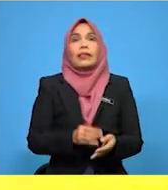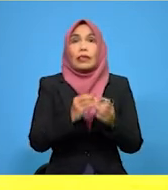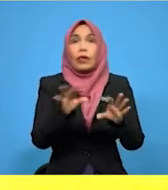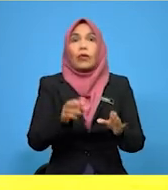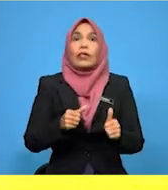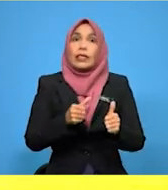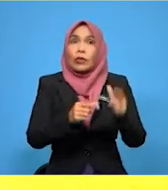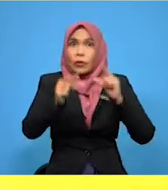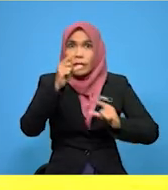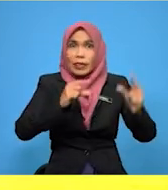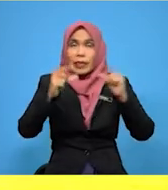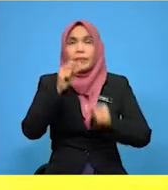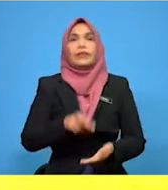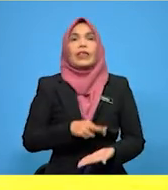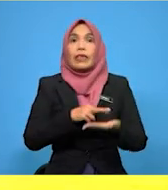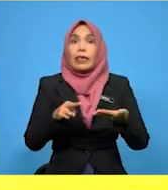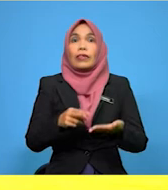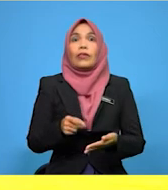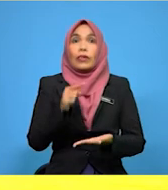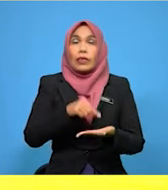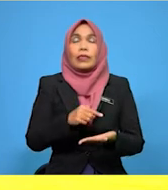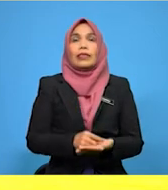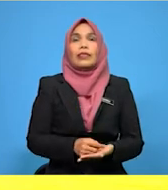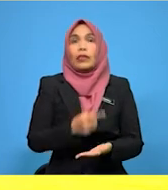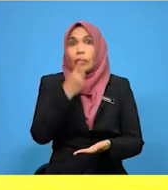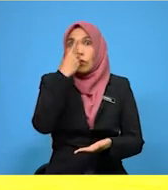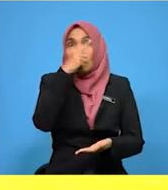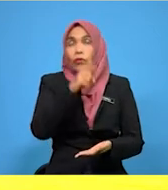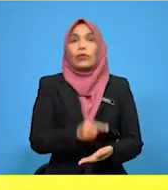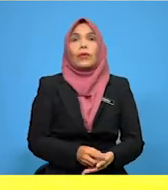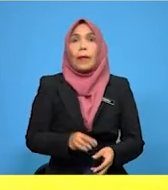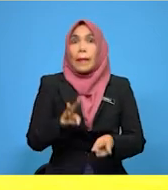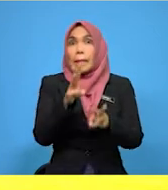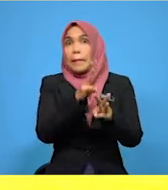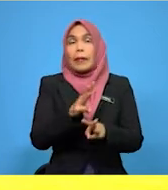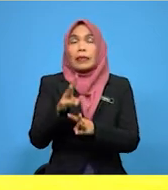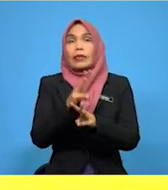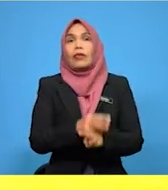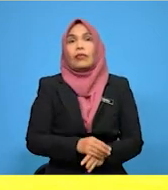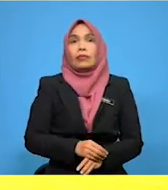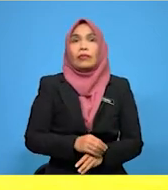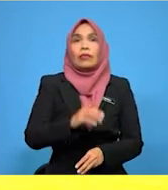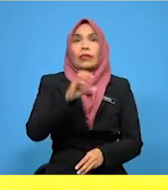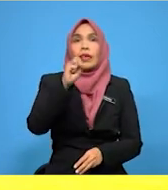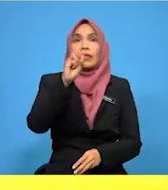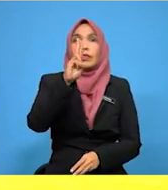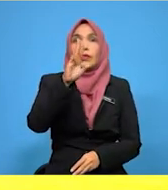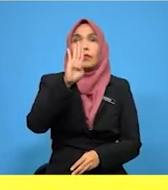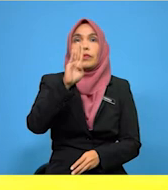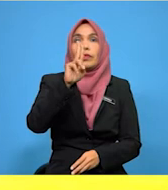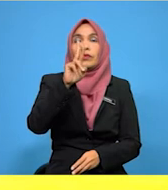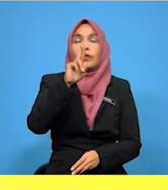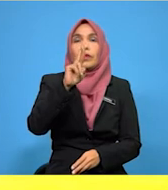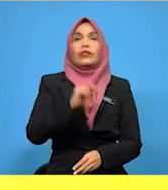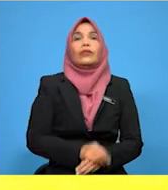Rekod ini juga diperlukan untuk memantau tahap kesuburan ayam penelur dengan melihat